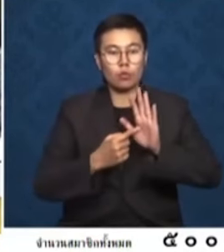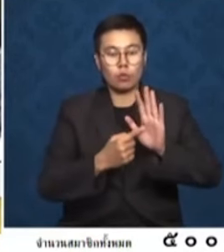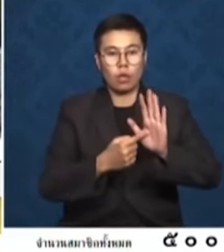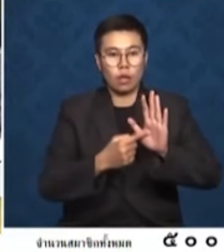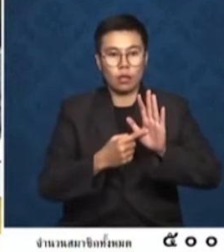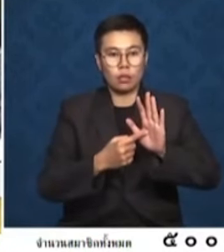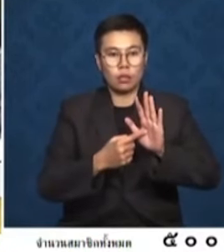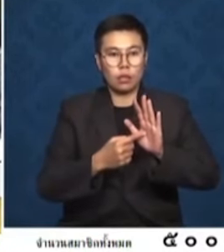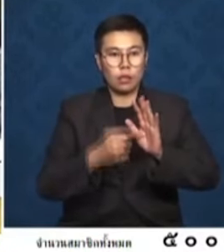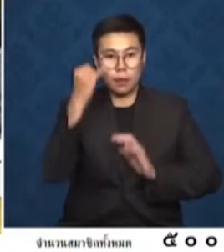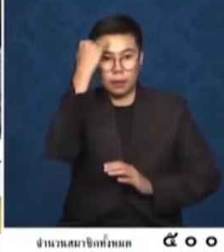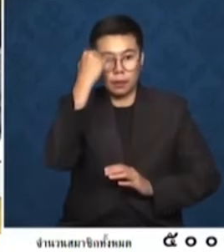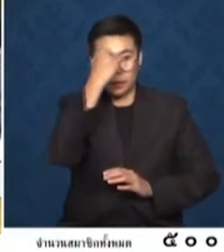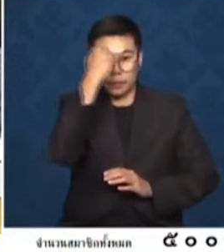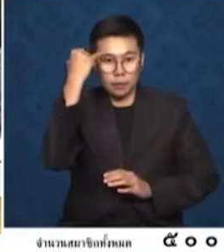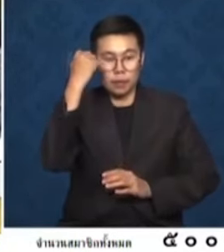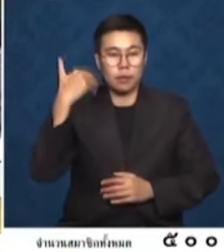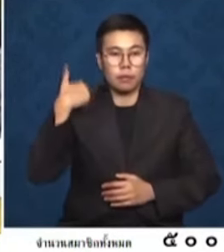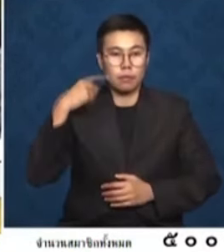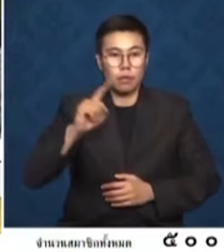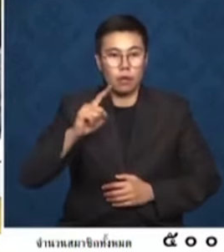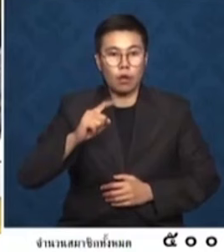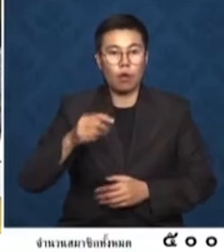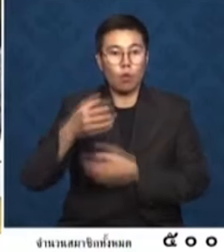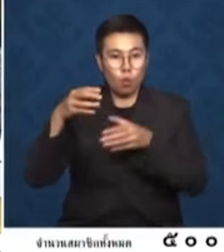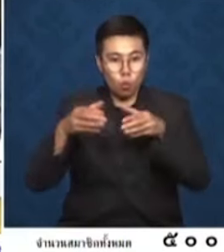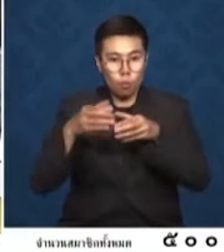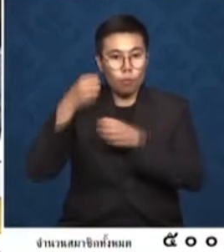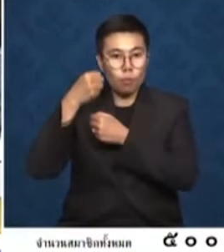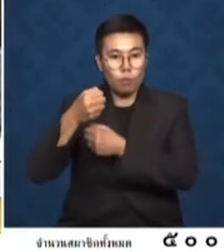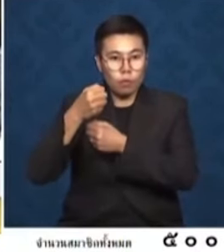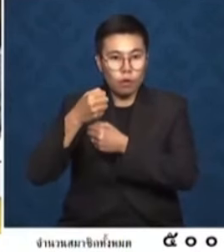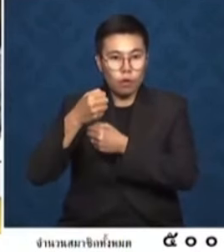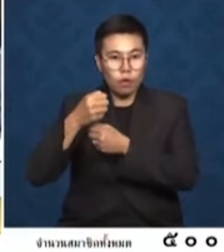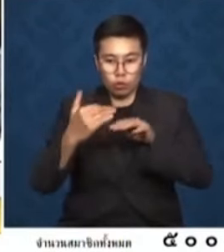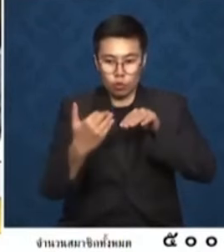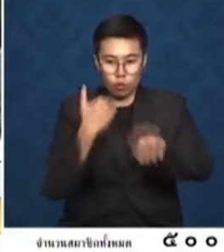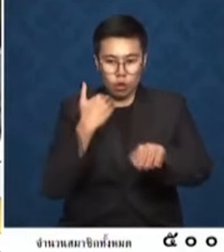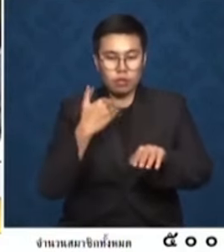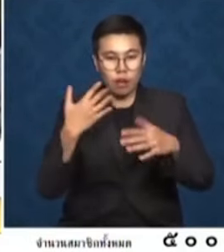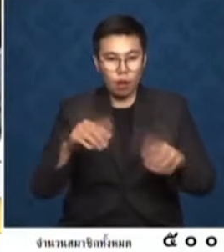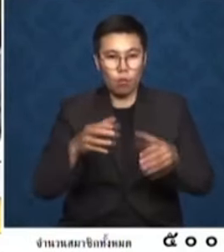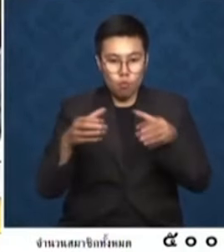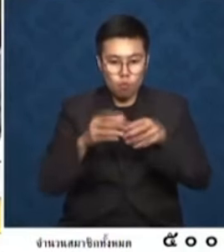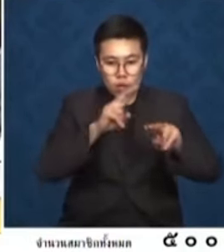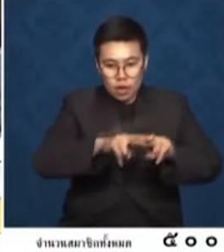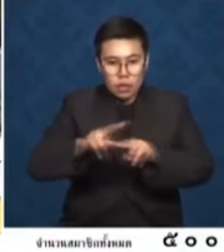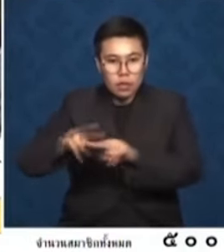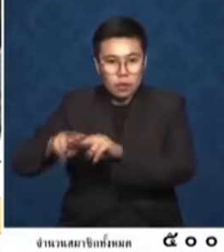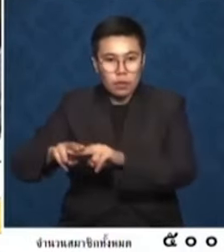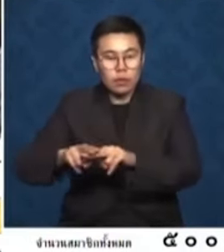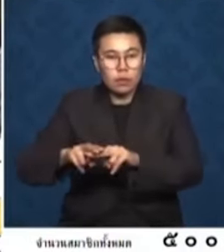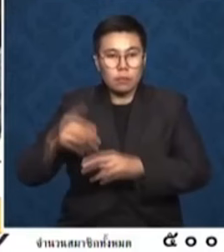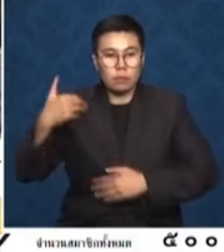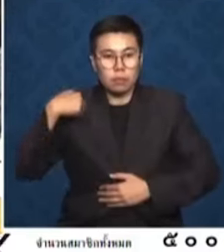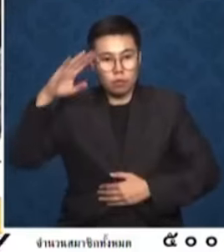ประเทศก็ได้ครับมีกลุ่มผู้ชุมนุมกลุ่มผู้เรียกร้องครับไปนั่งขวางถนนครับเหมือนกันครับไม่ต้องทำอะไรมากครับเจ้า